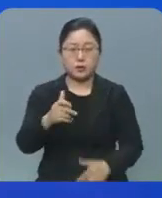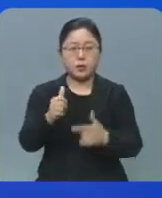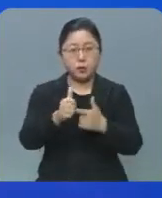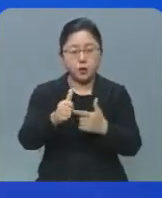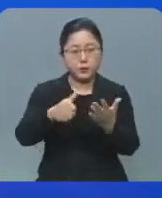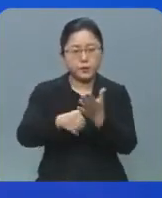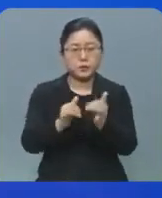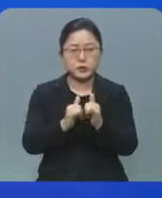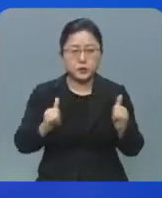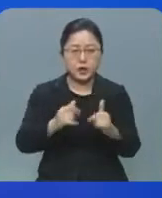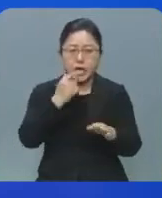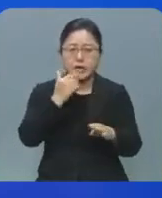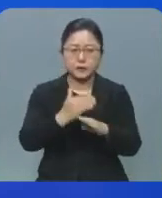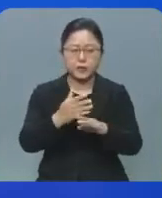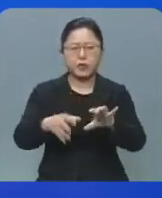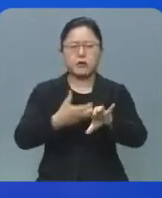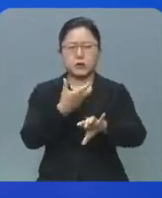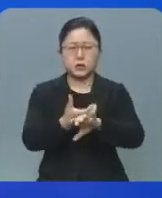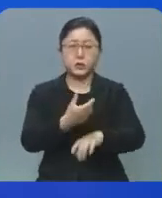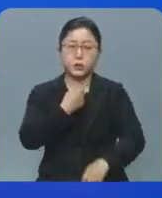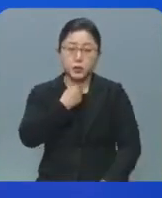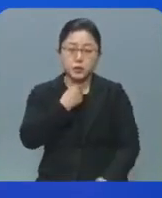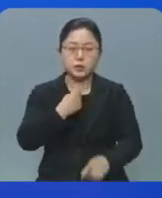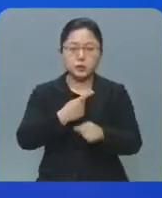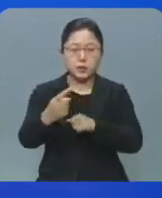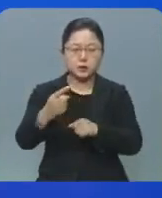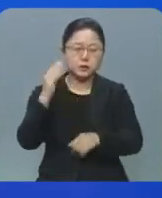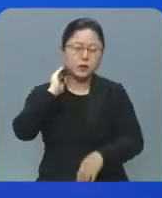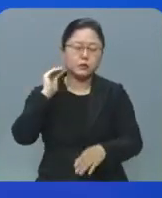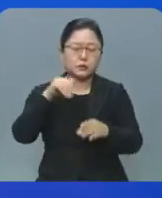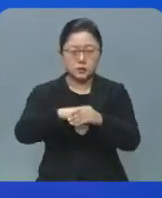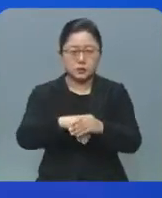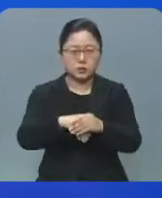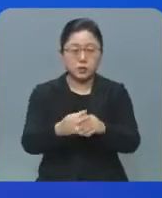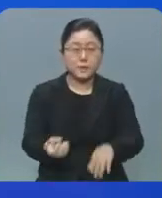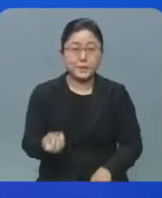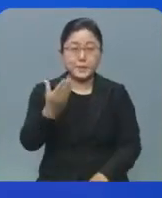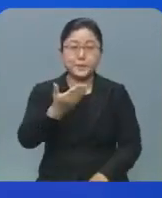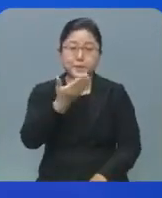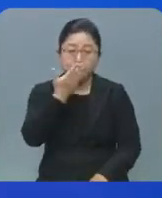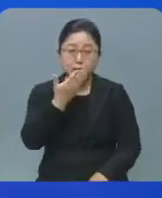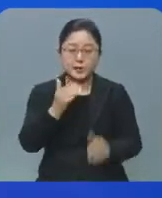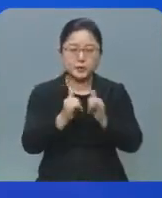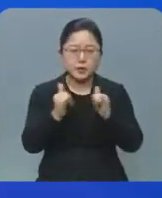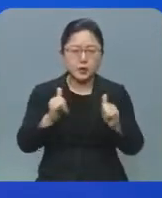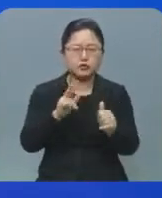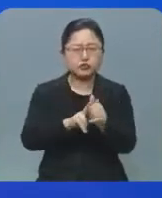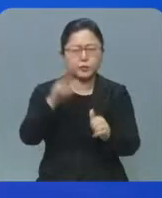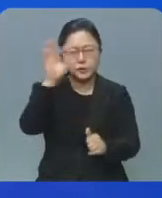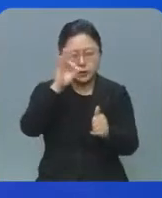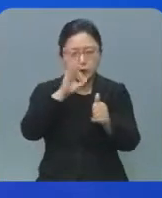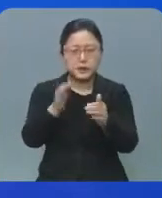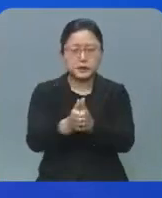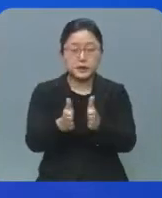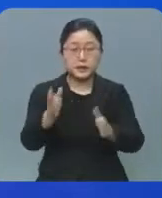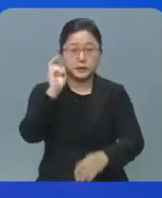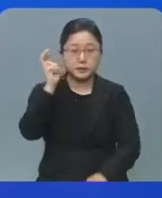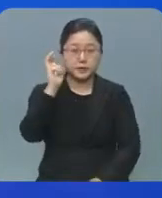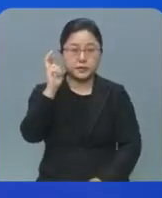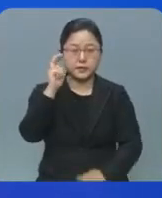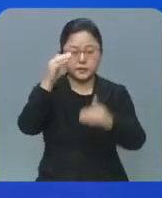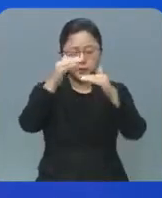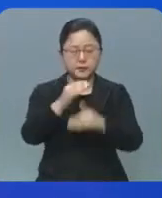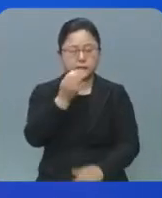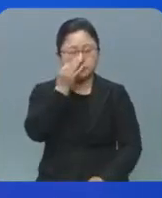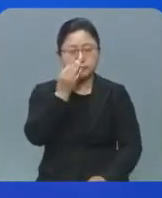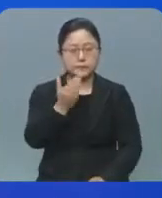유권자들은 민주당의 혁신을 요구하는 동시에 내년 대선을 승리로 이끌 수 있는 대권주자 찾기에 본격적으로 나설 것으로 보입니다. 유철웅